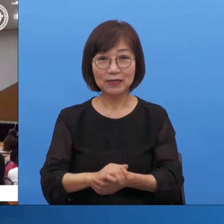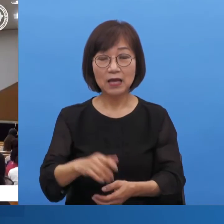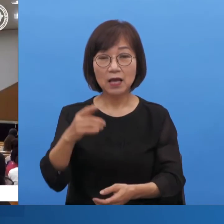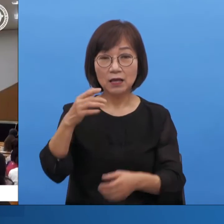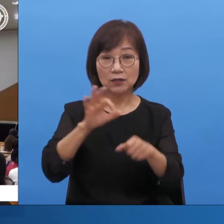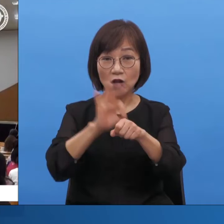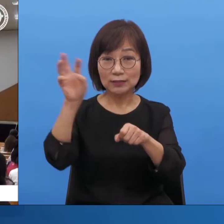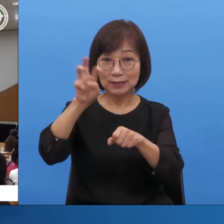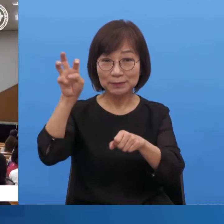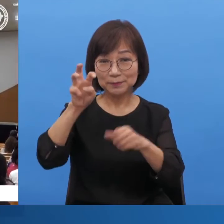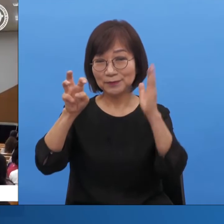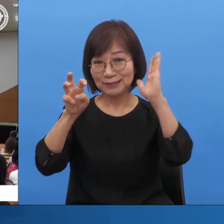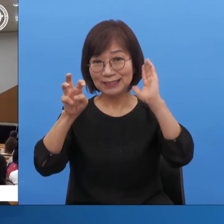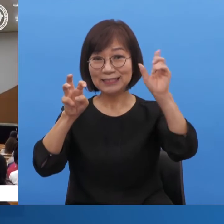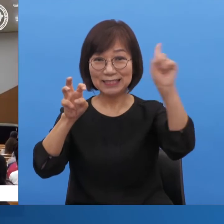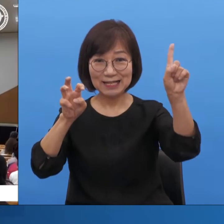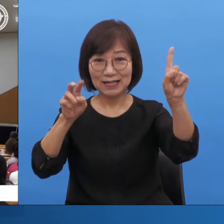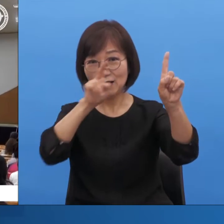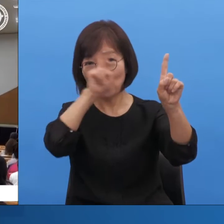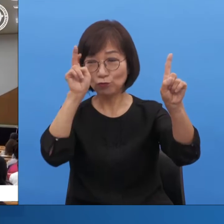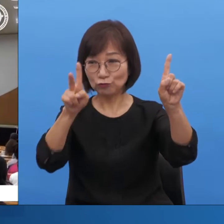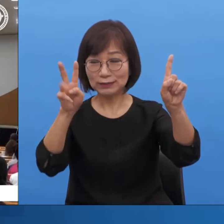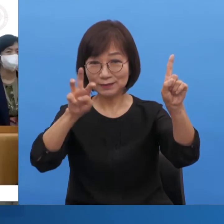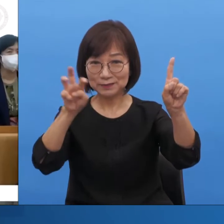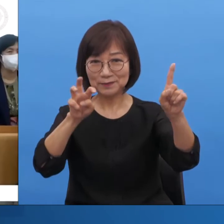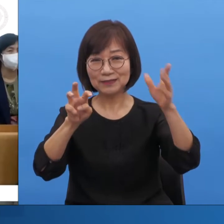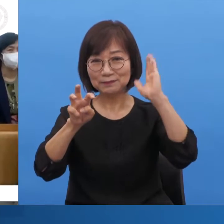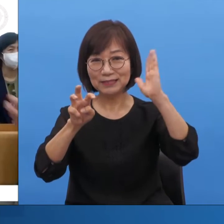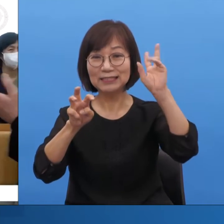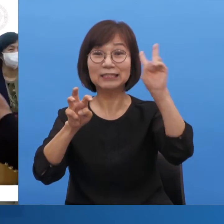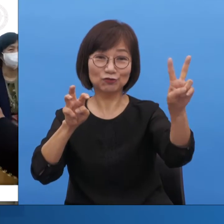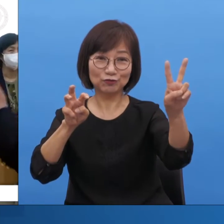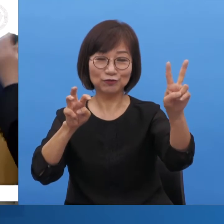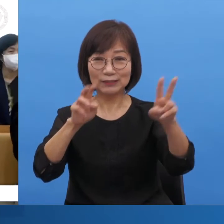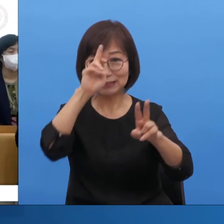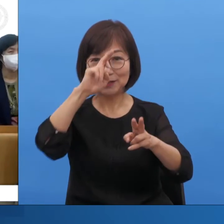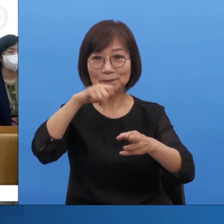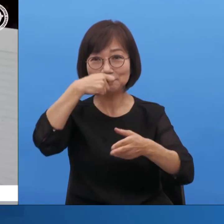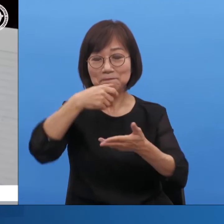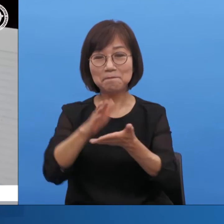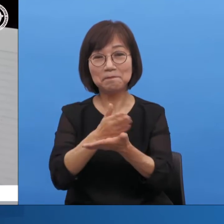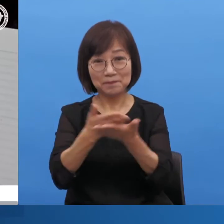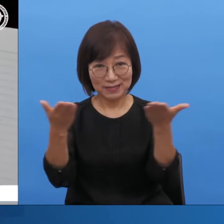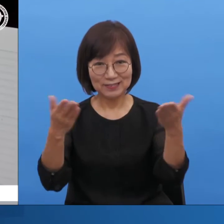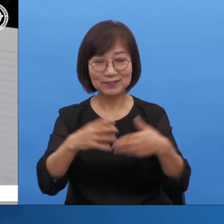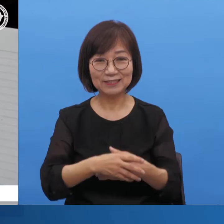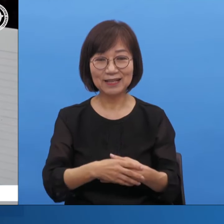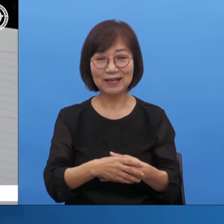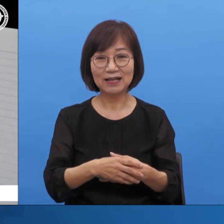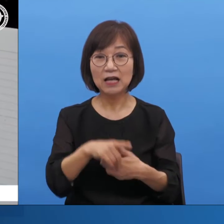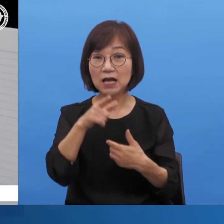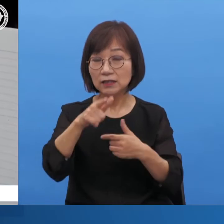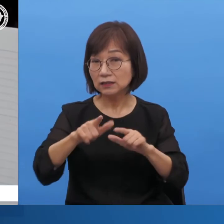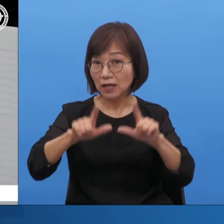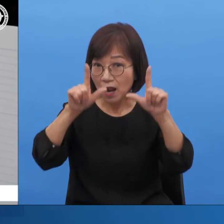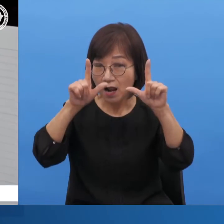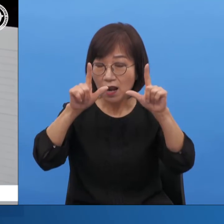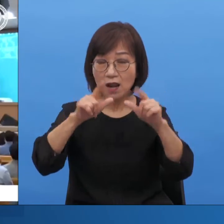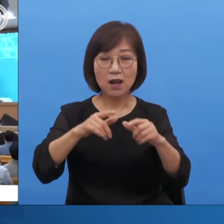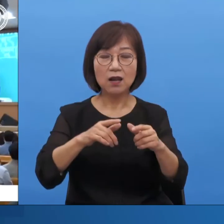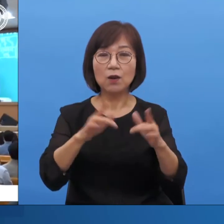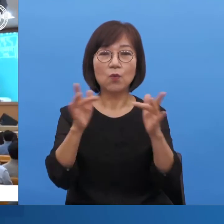30분, 2강은 오후 2시 30분에 시작하며 점심이 제공됩니다. 당일 온라인으론 진행되지